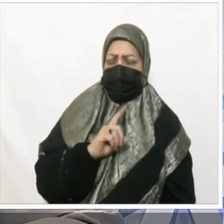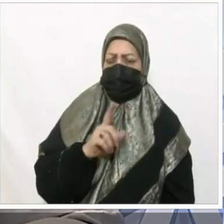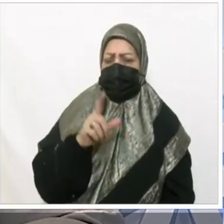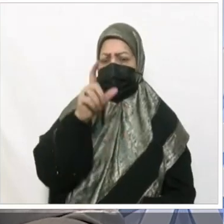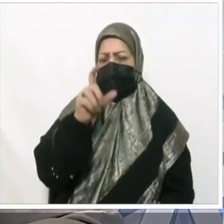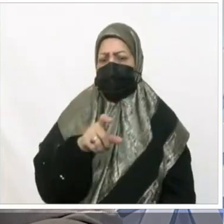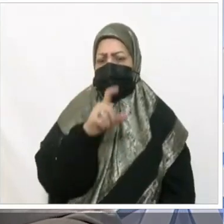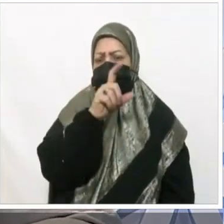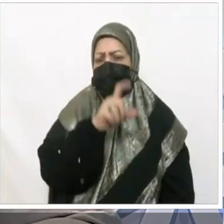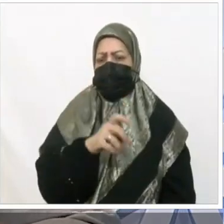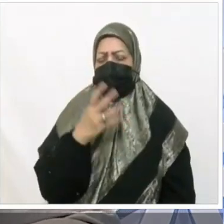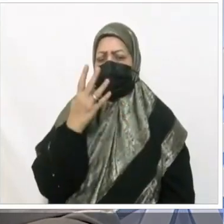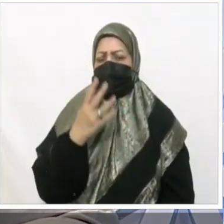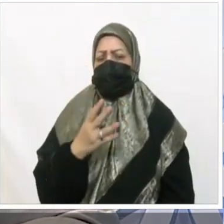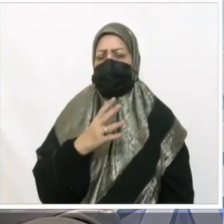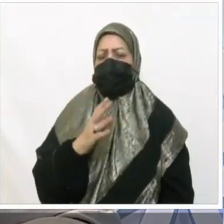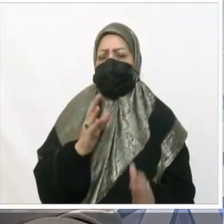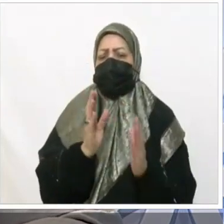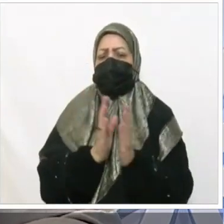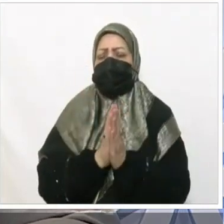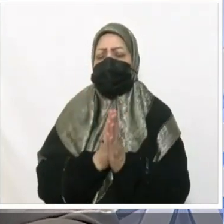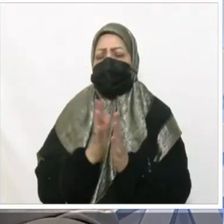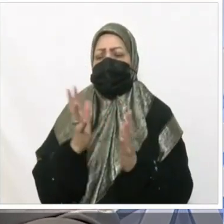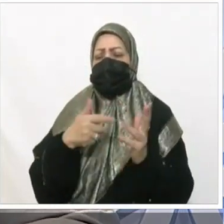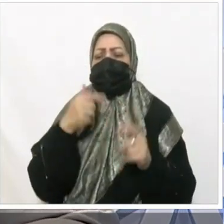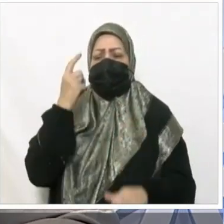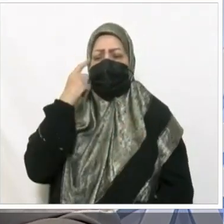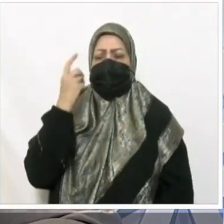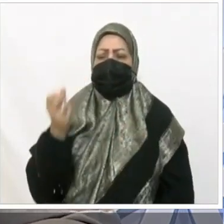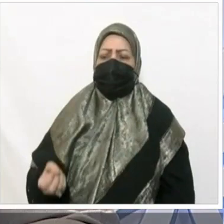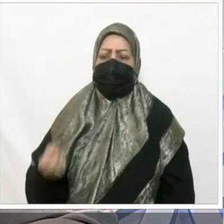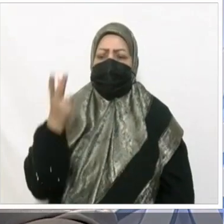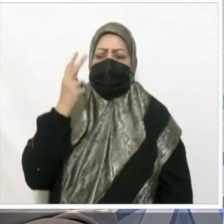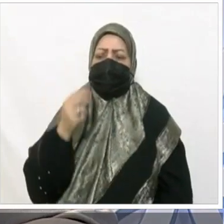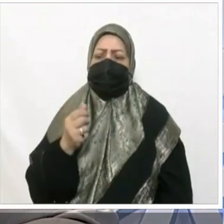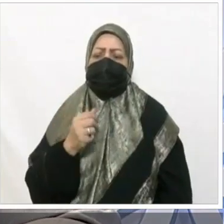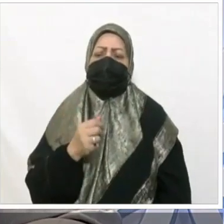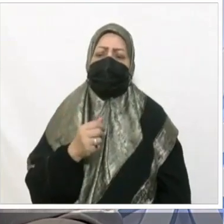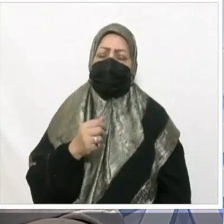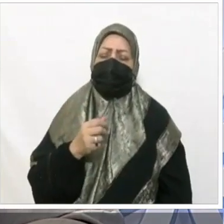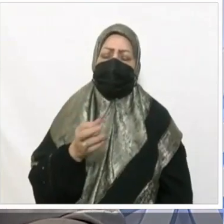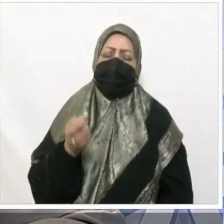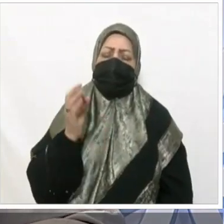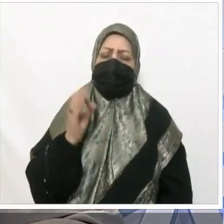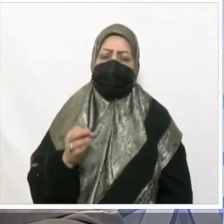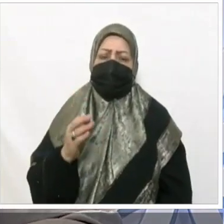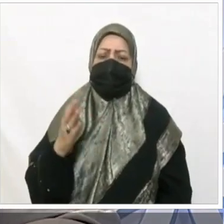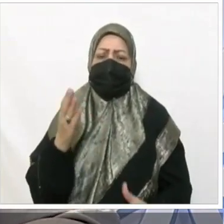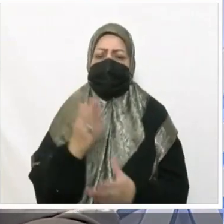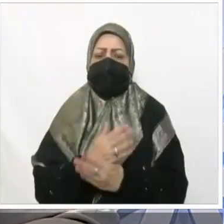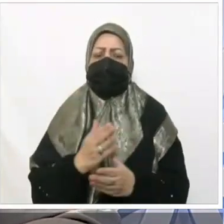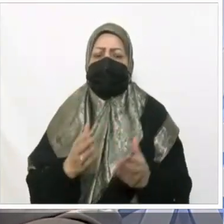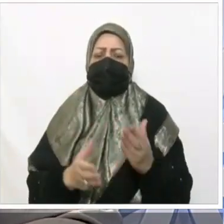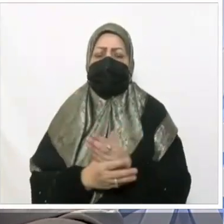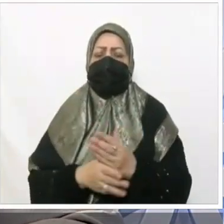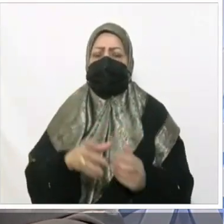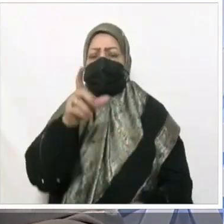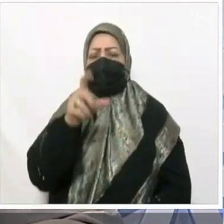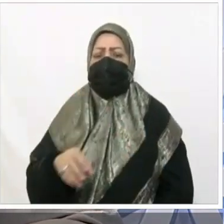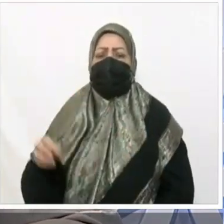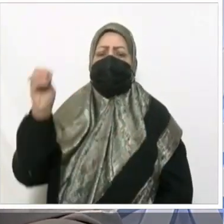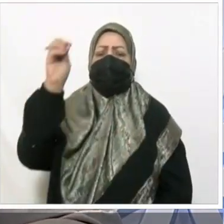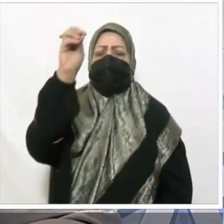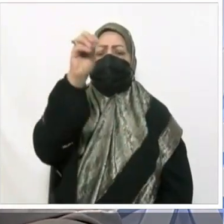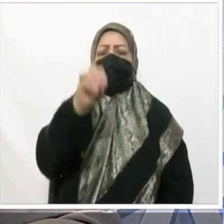الآن إثر اقتحام هؤلاء للمنابر وللوعظ